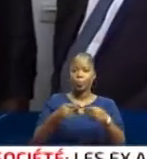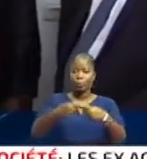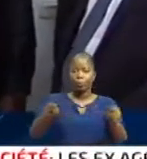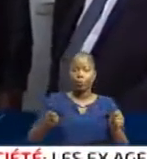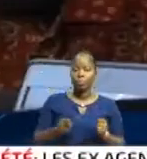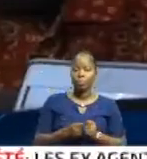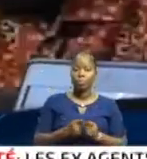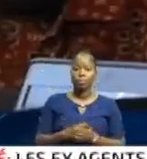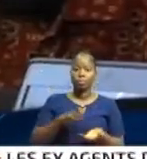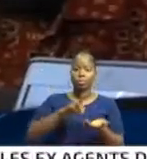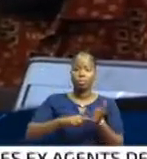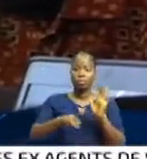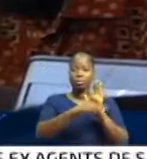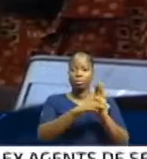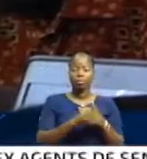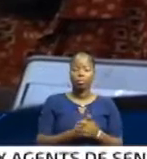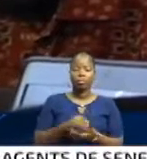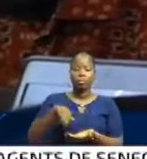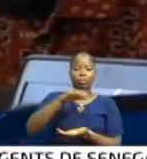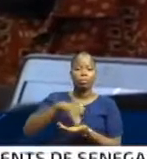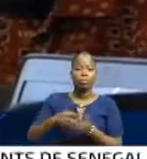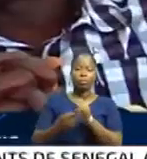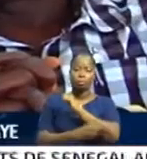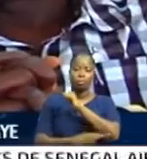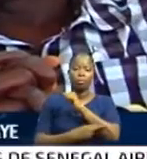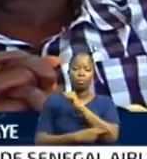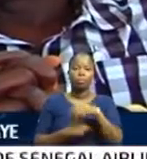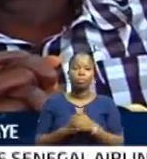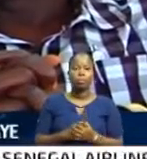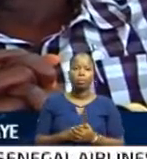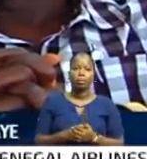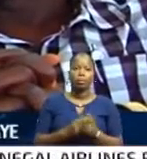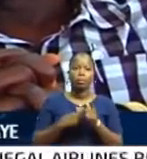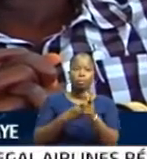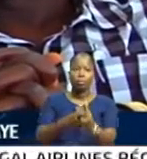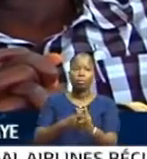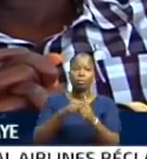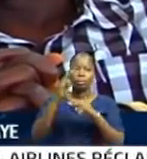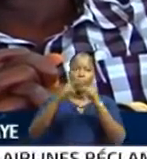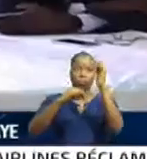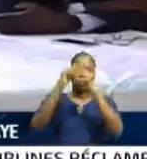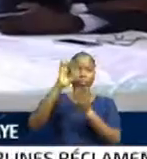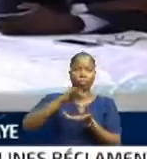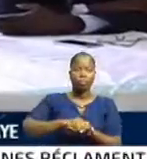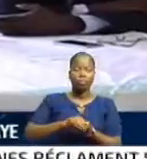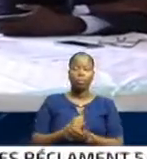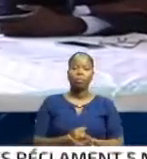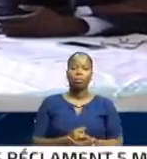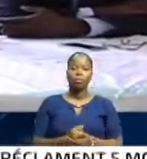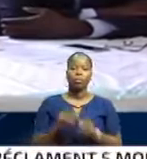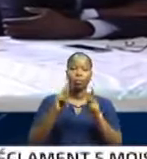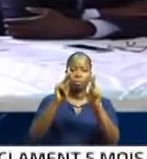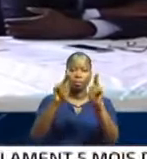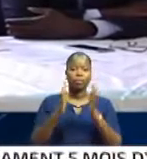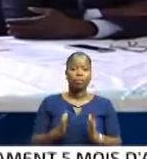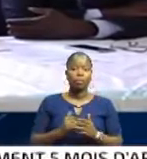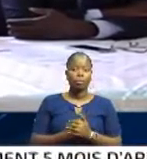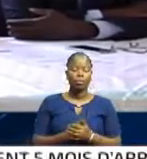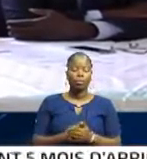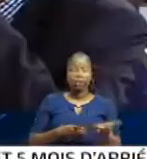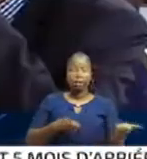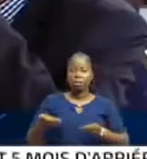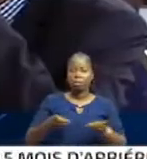notamment avec les centres régionaux en cours de construction toutefois à selon le professeur saliou diop directeur du cnts